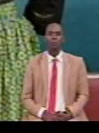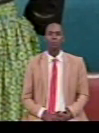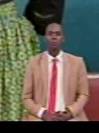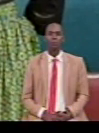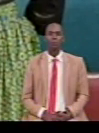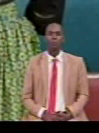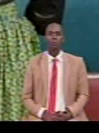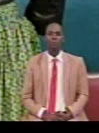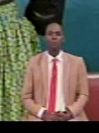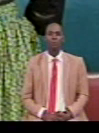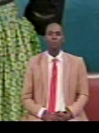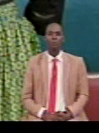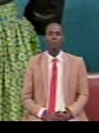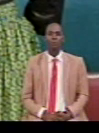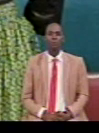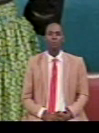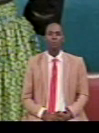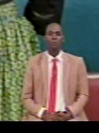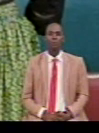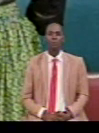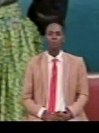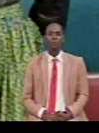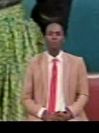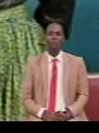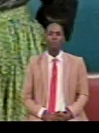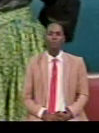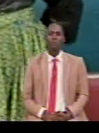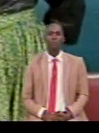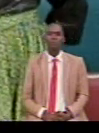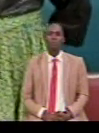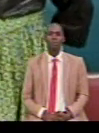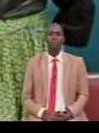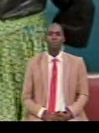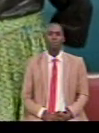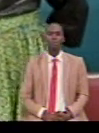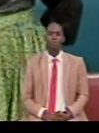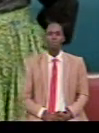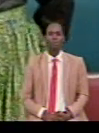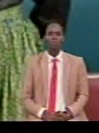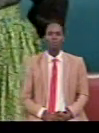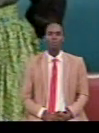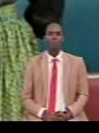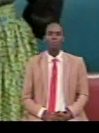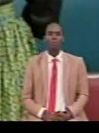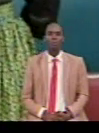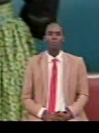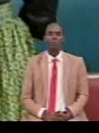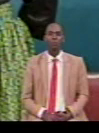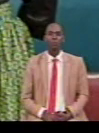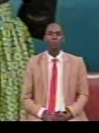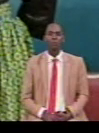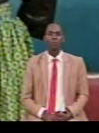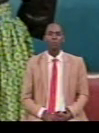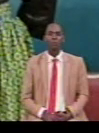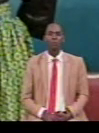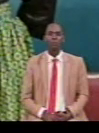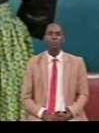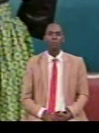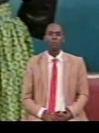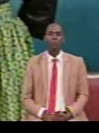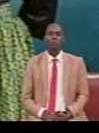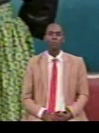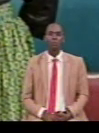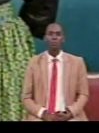vifuna. So, a doctor, anakamba uti, amai vapola. So, na mwamena anabwela kuchicho sere, kuenda kunyumba,